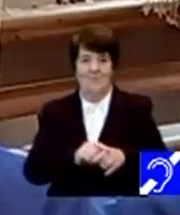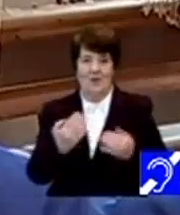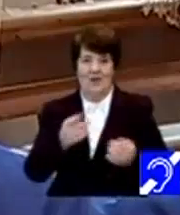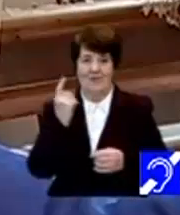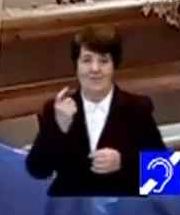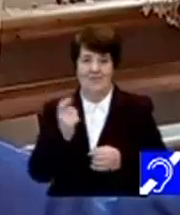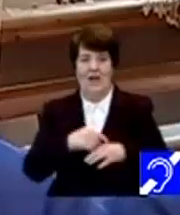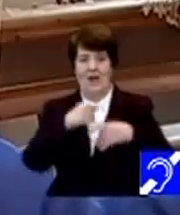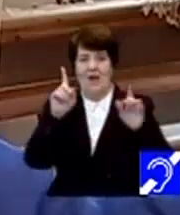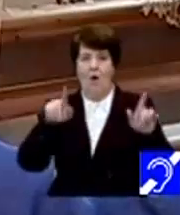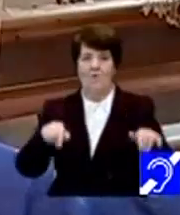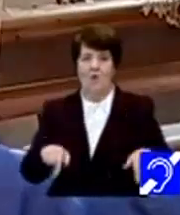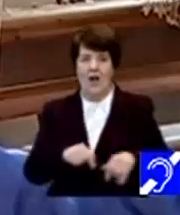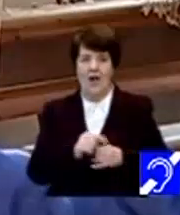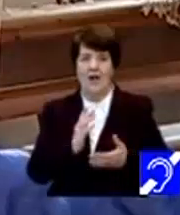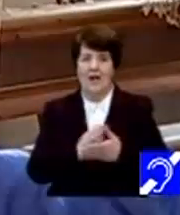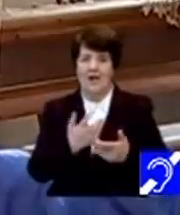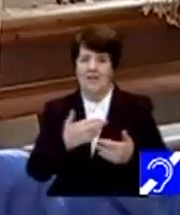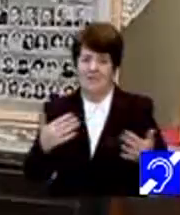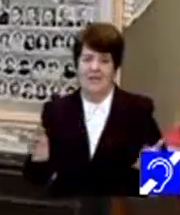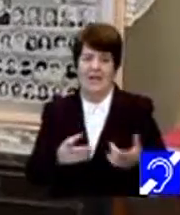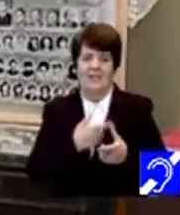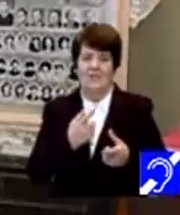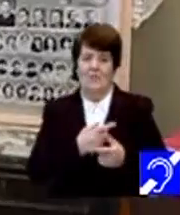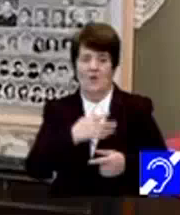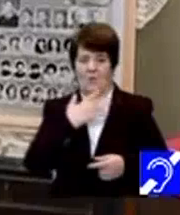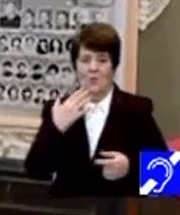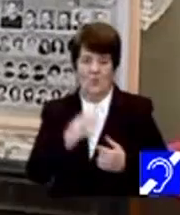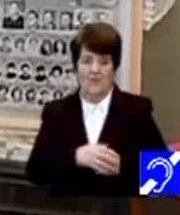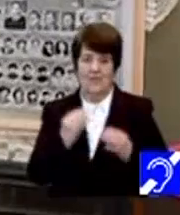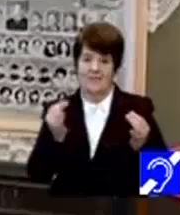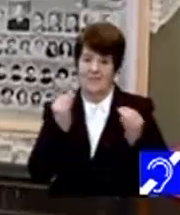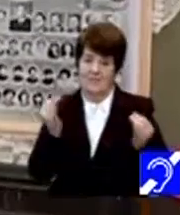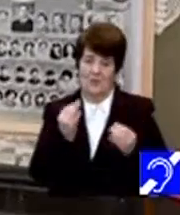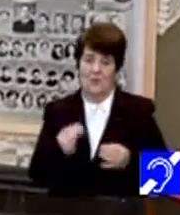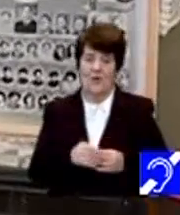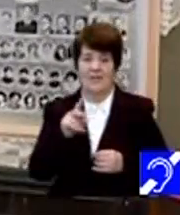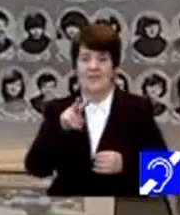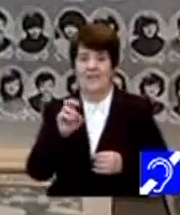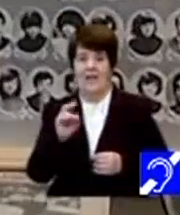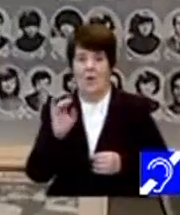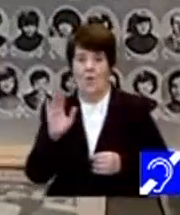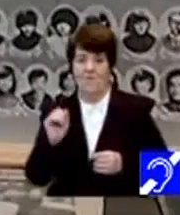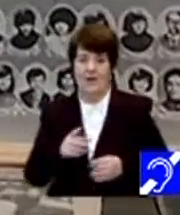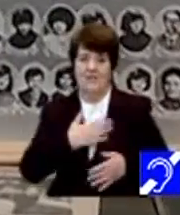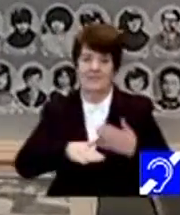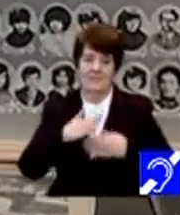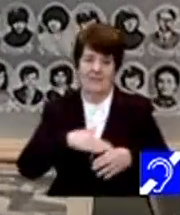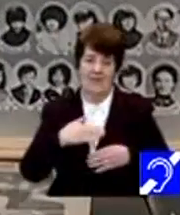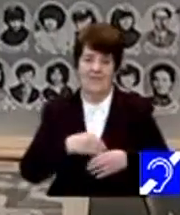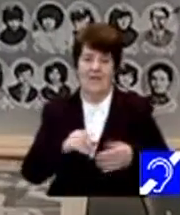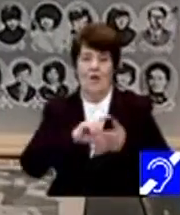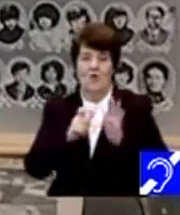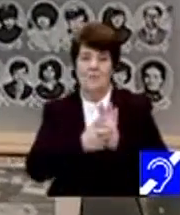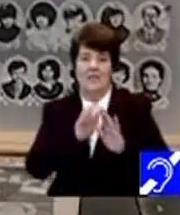acest război. Acest covoare și ele au denumiri foarte multe. Muzeul de istorie și etnografie din Leova se poate